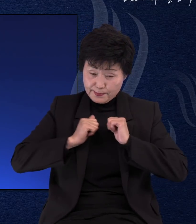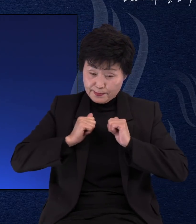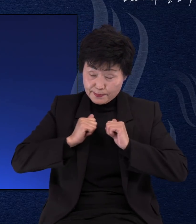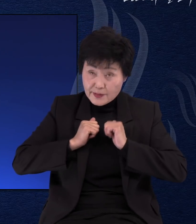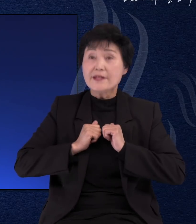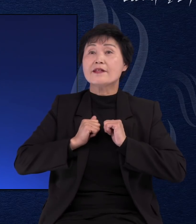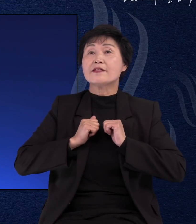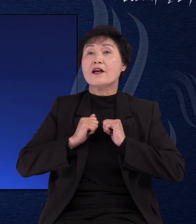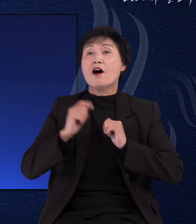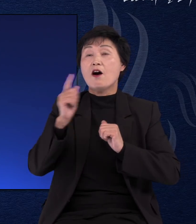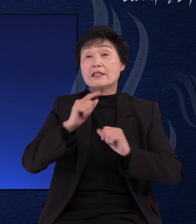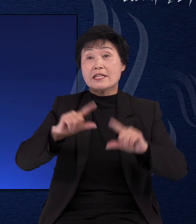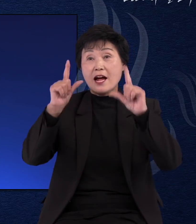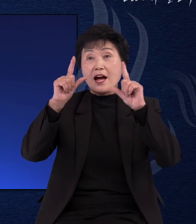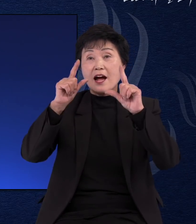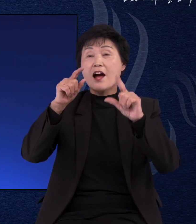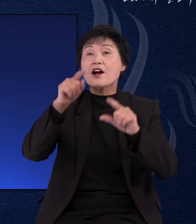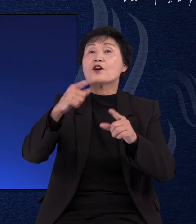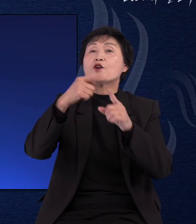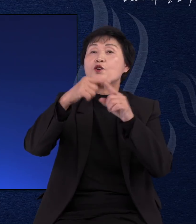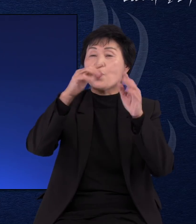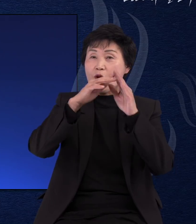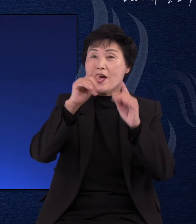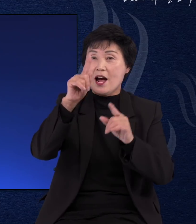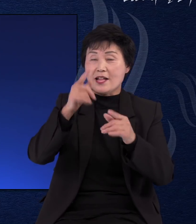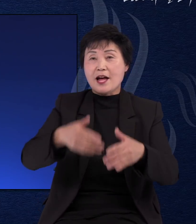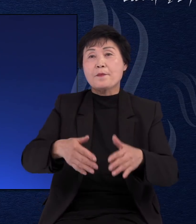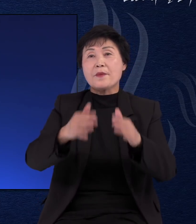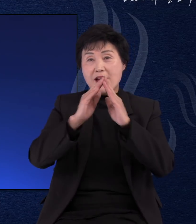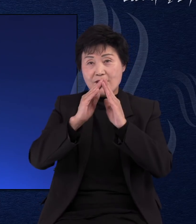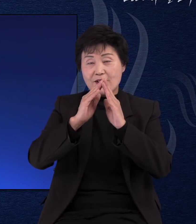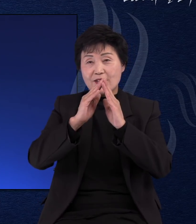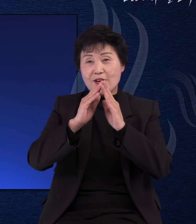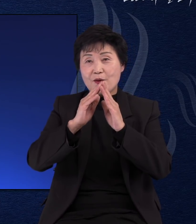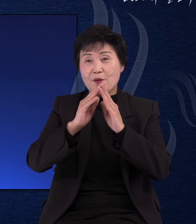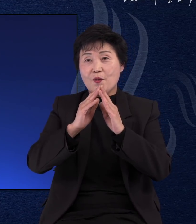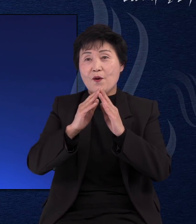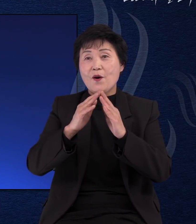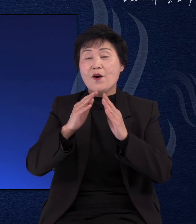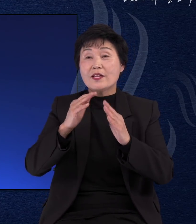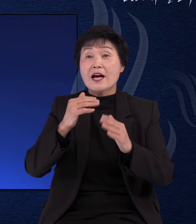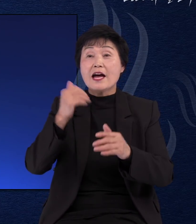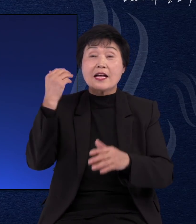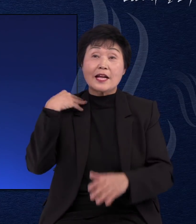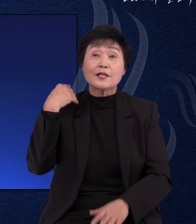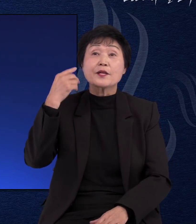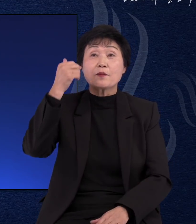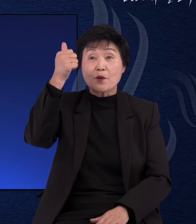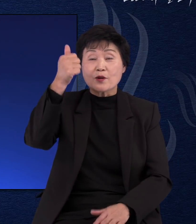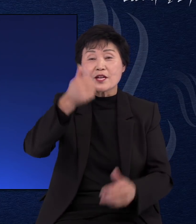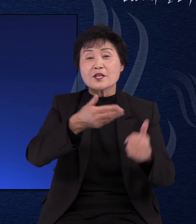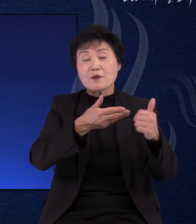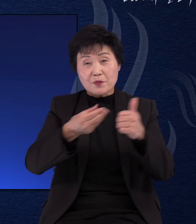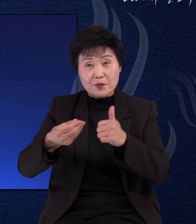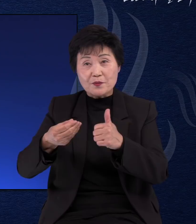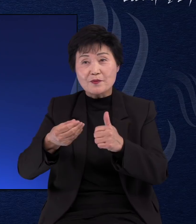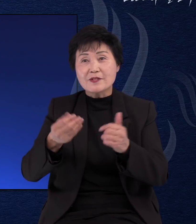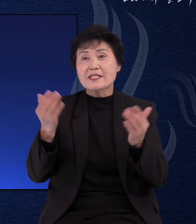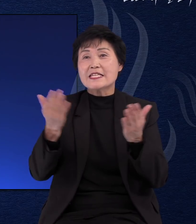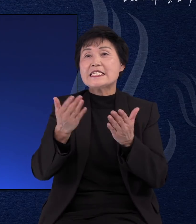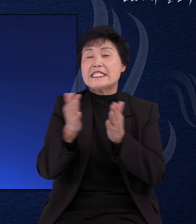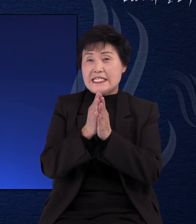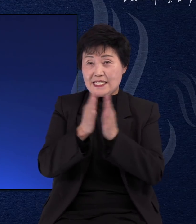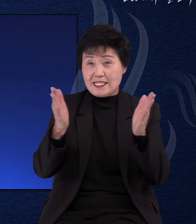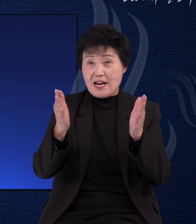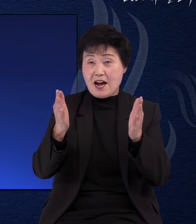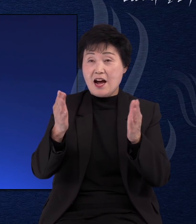하나가 개척되어지고 저희 부부가 부사역자로 담임 목사님의 초빙을 받아서 사역을 시작하게 되었는데,